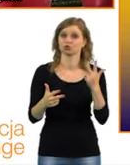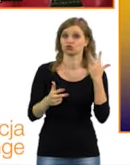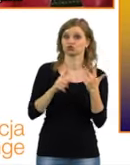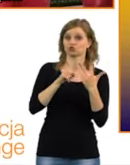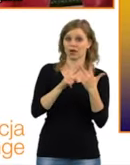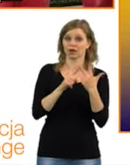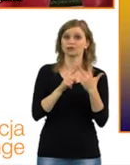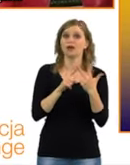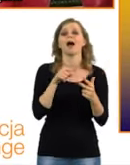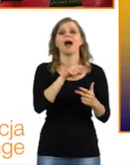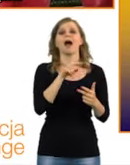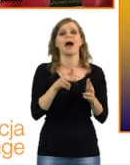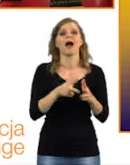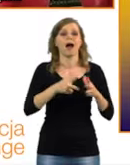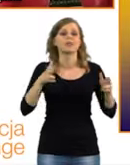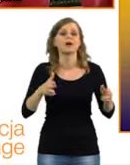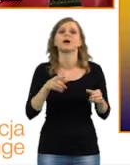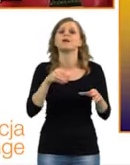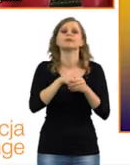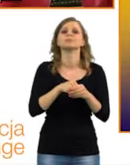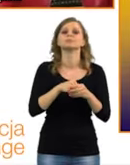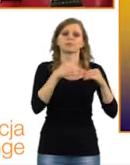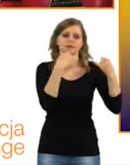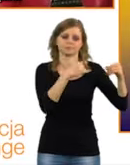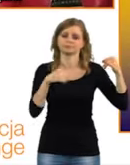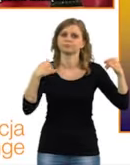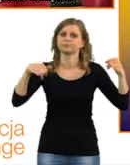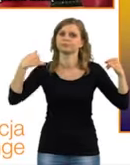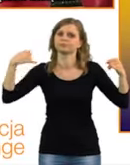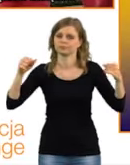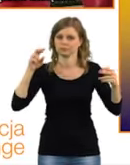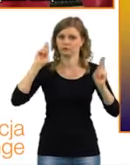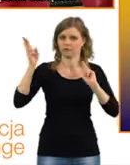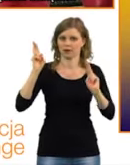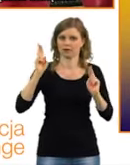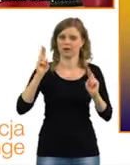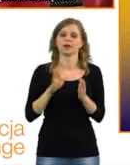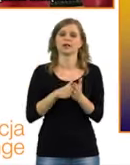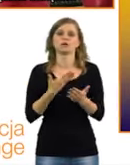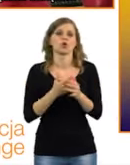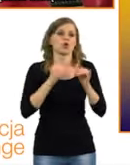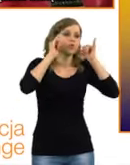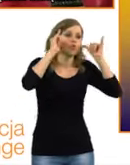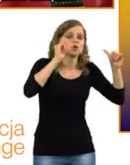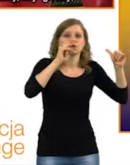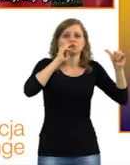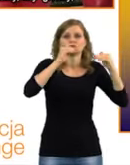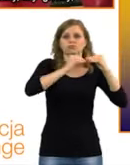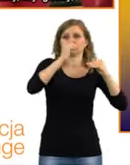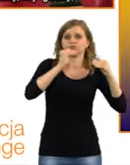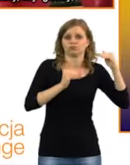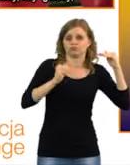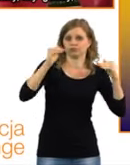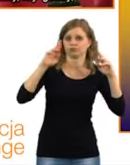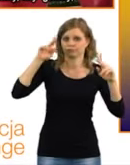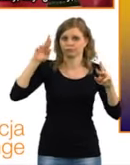trzeci, polegający na różnicowaniu dźwięków, na różnicowaniu natężenia, czy